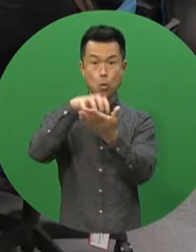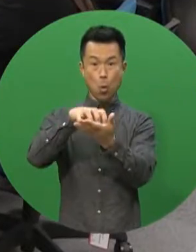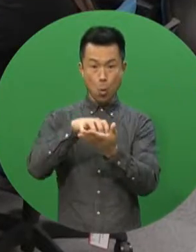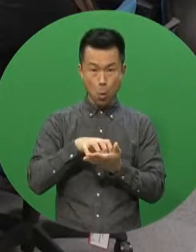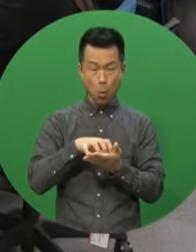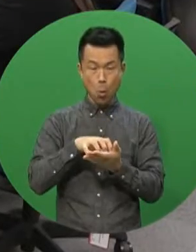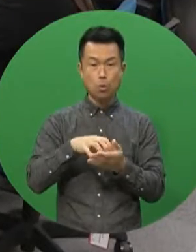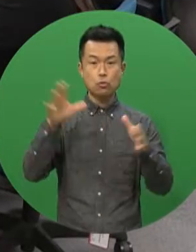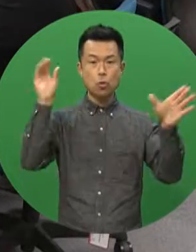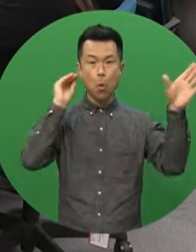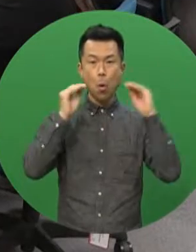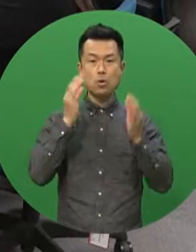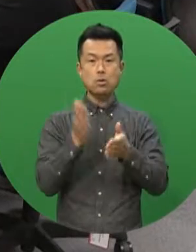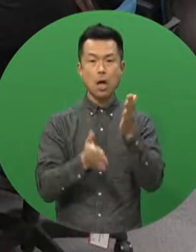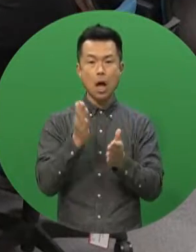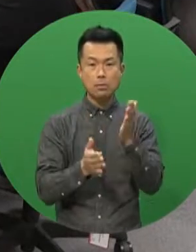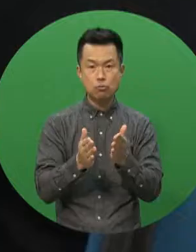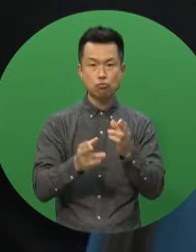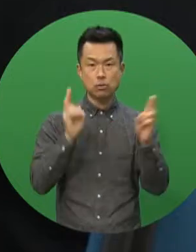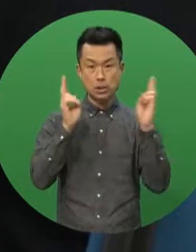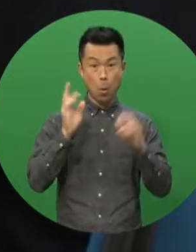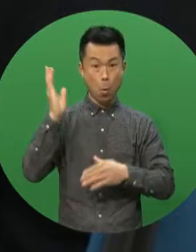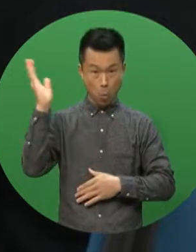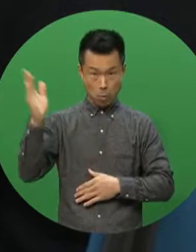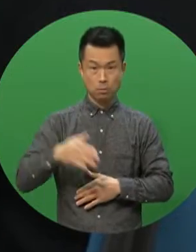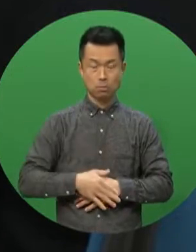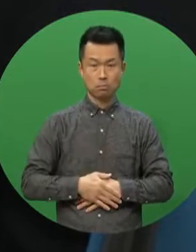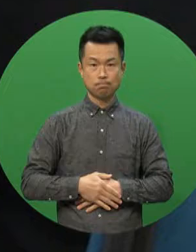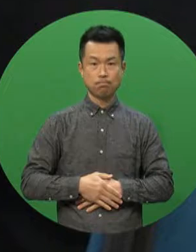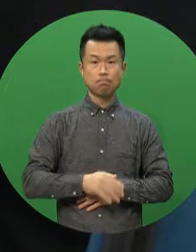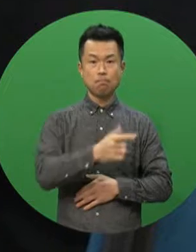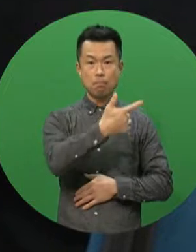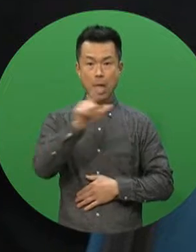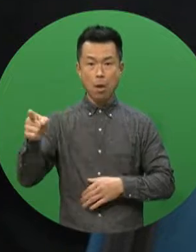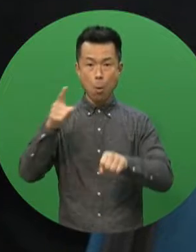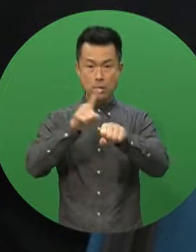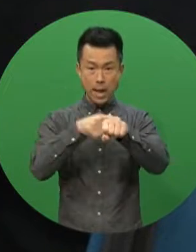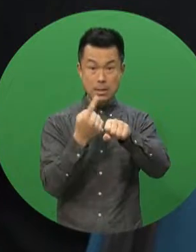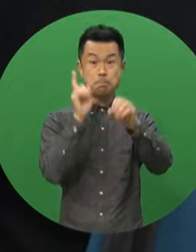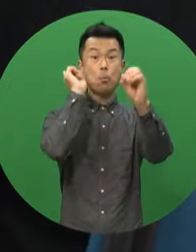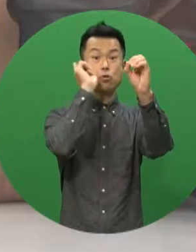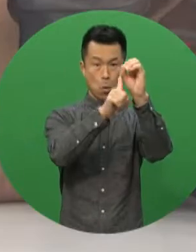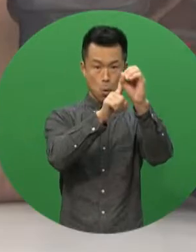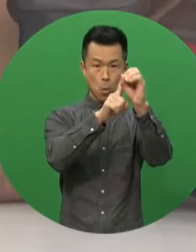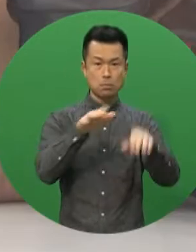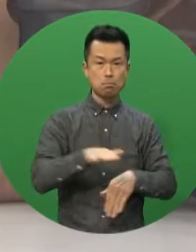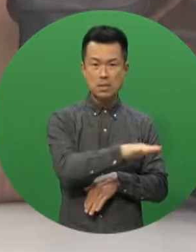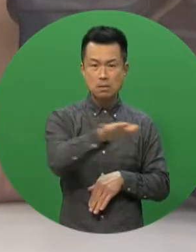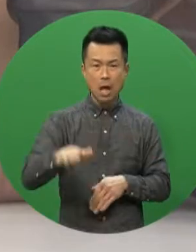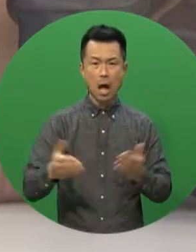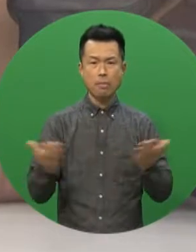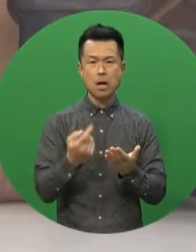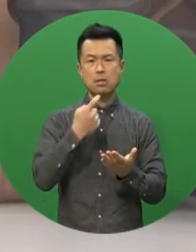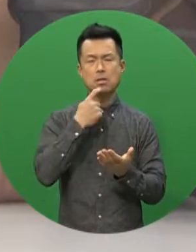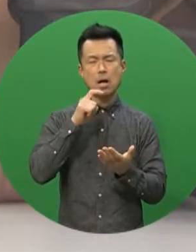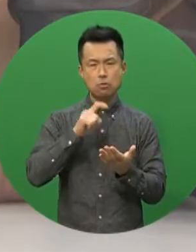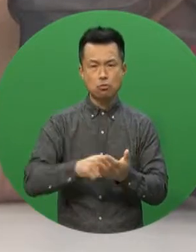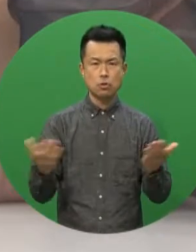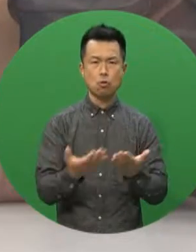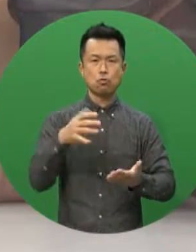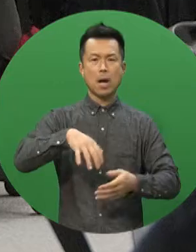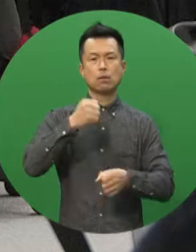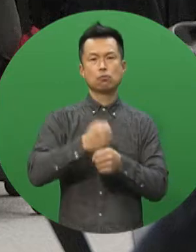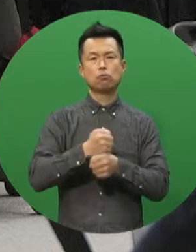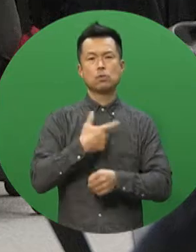した情報サービス業の企業です。多様性をキーワードに、誰もが働きやすい職場の取り組みを進めています